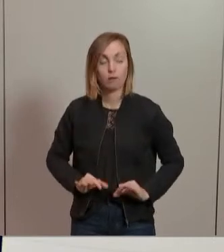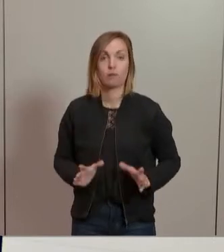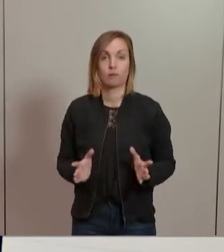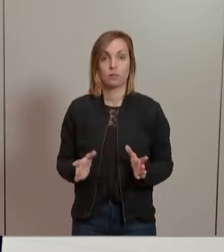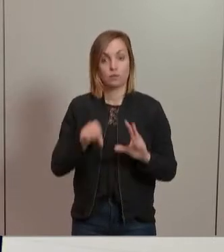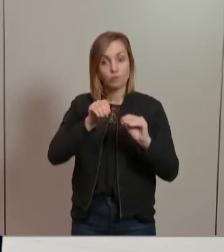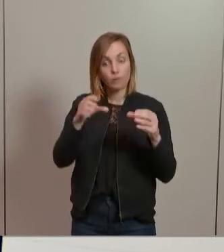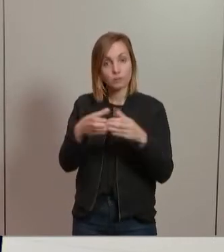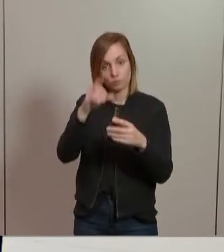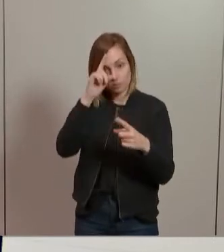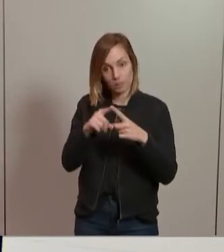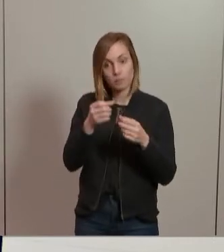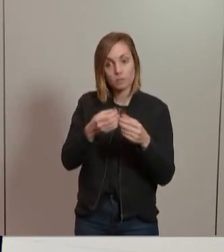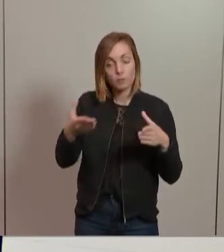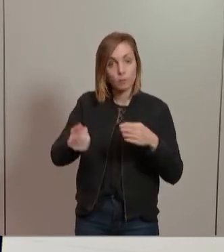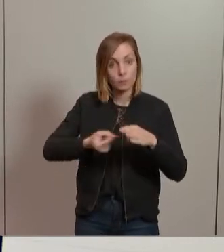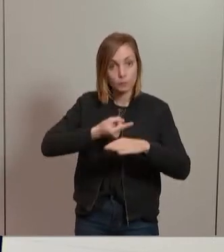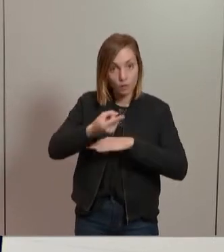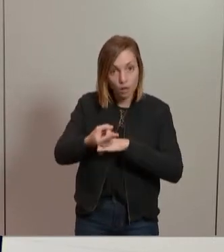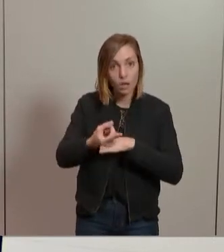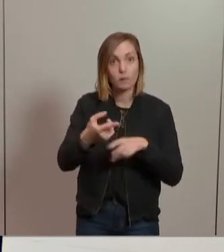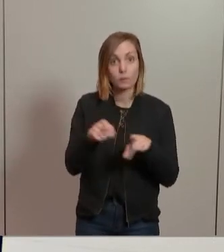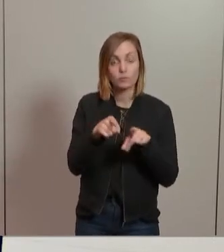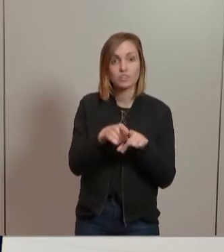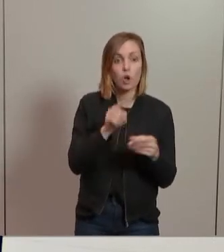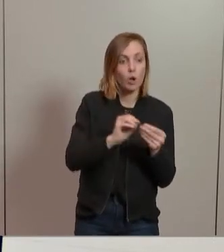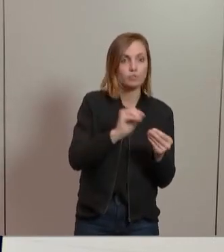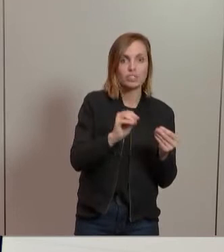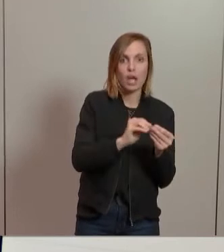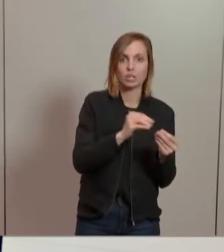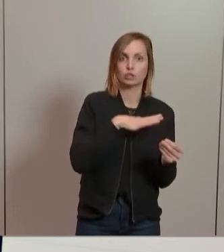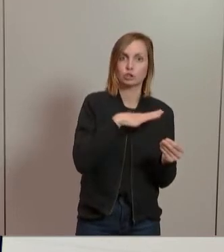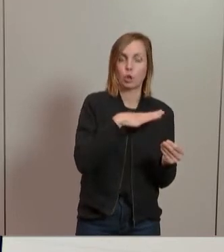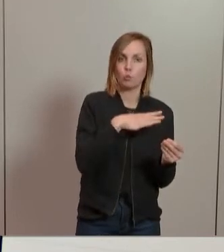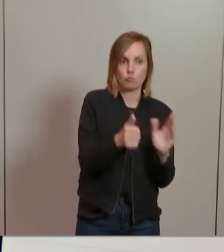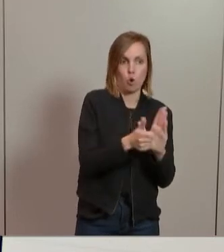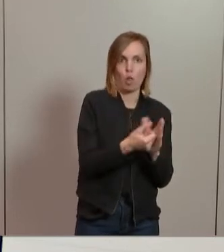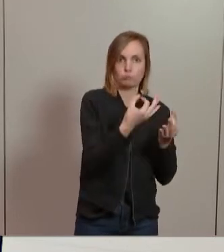des formations sur le développement durable et le détournement d'objets, par exemple.